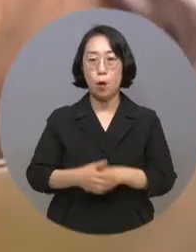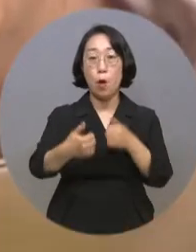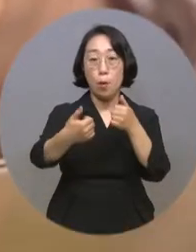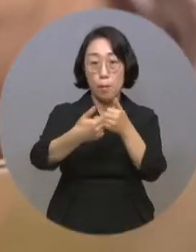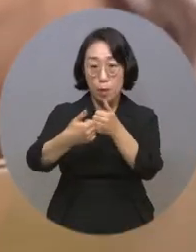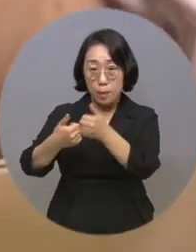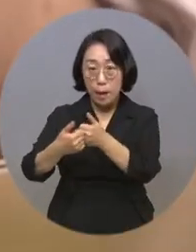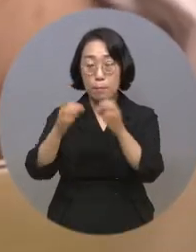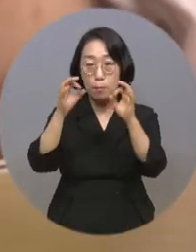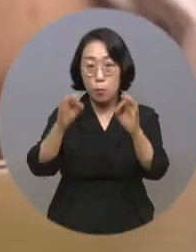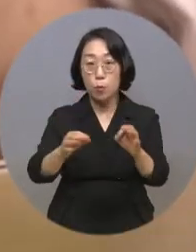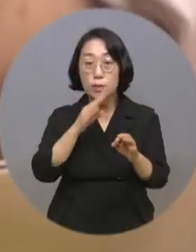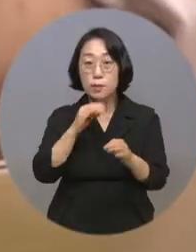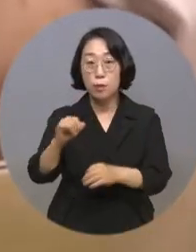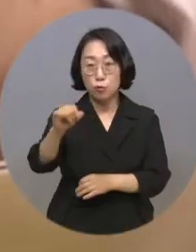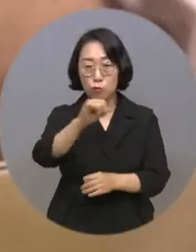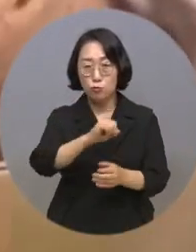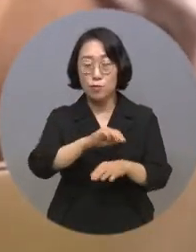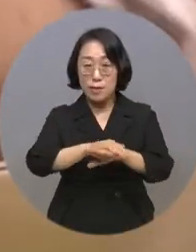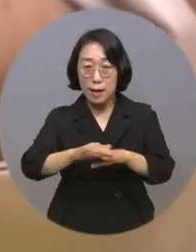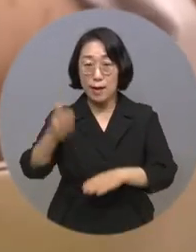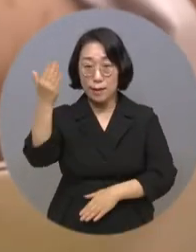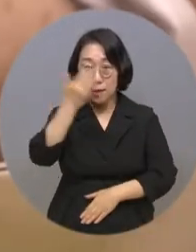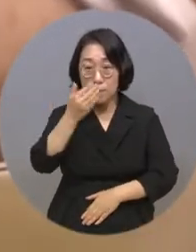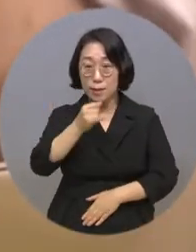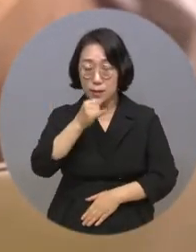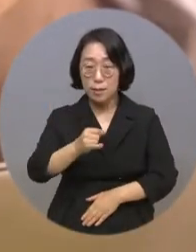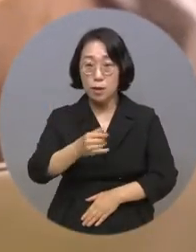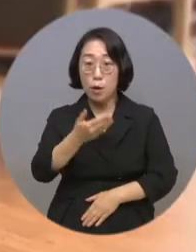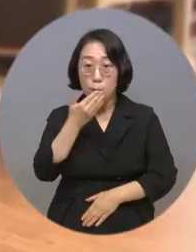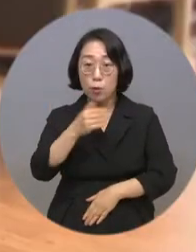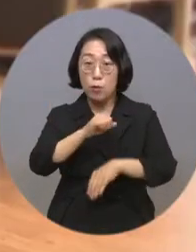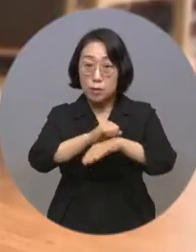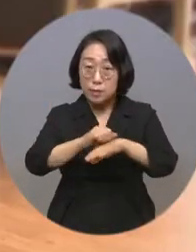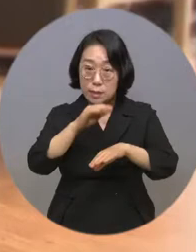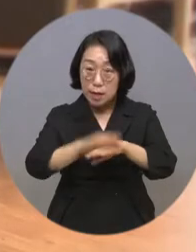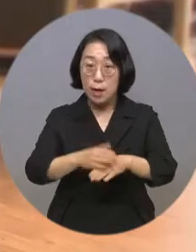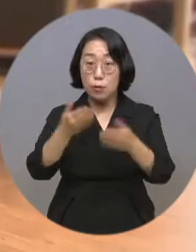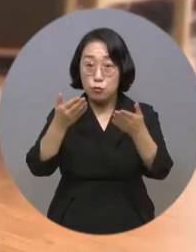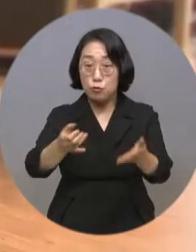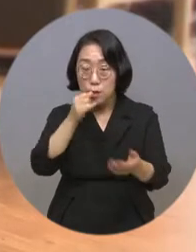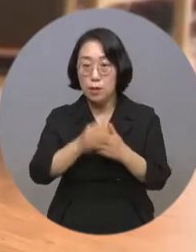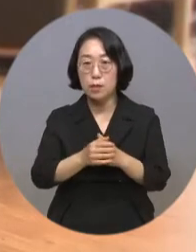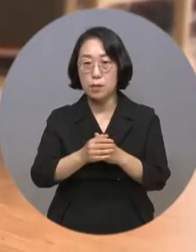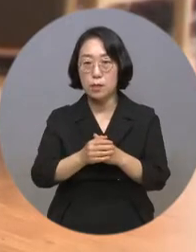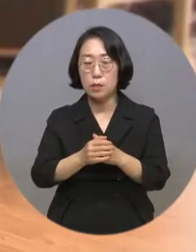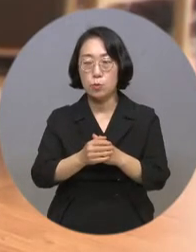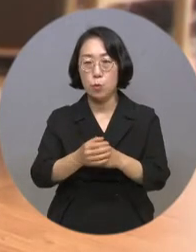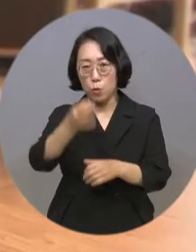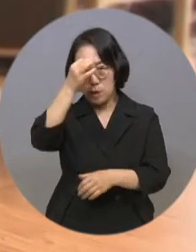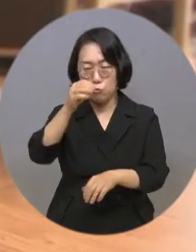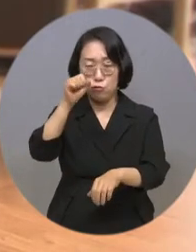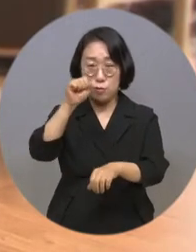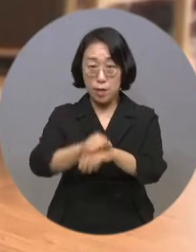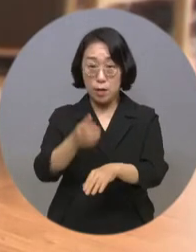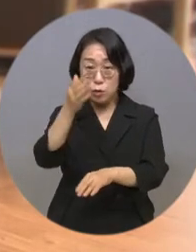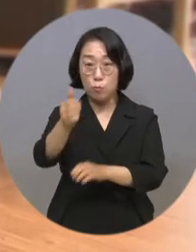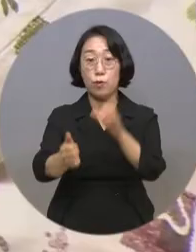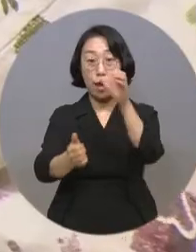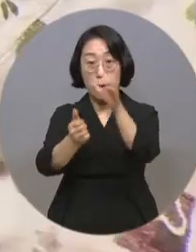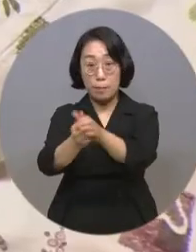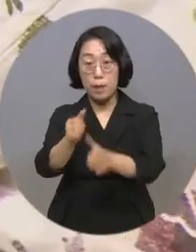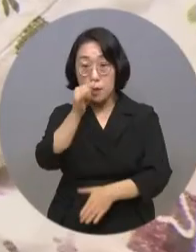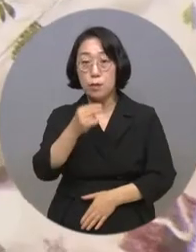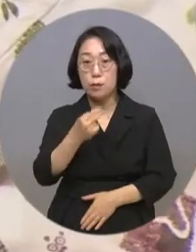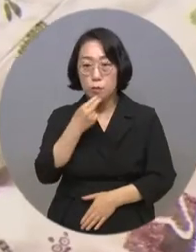실시해 소독 실시 여부와 위생적인 급여를 제공하는지, 전문 소독업체가 감염 관리 활동을 하는지도 새로